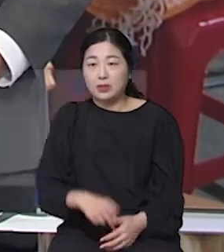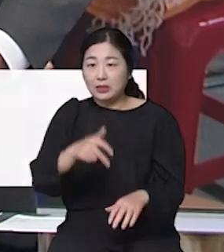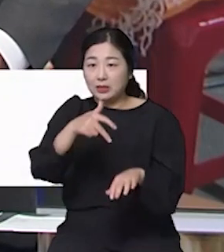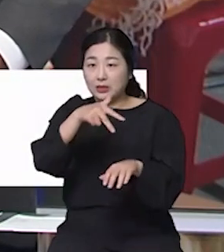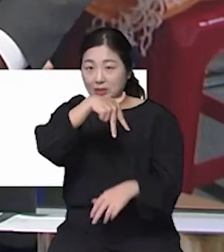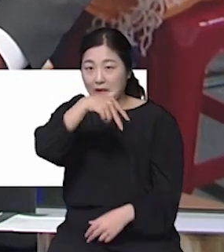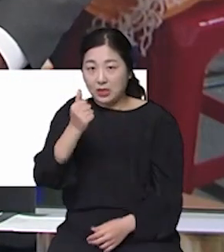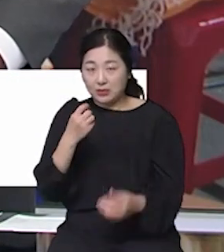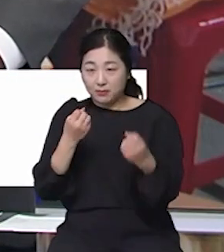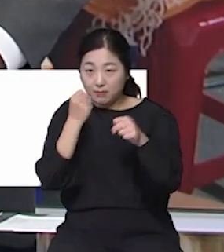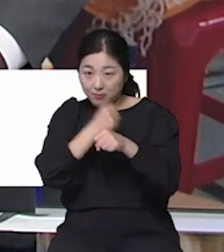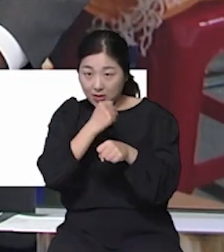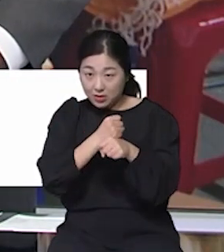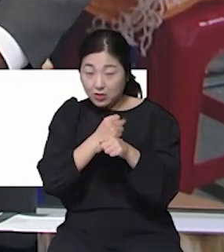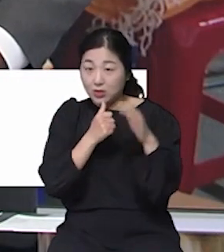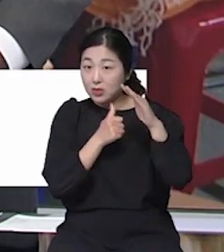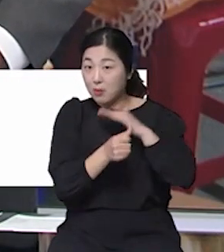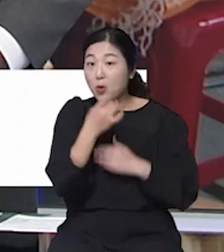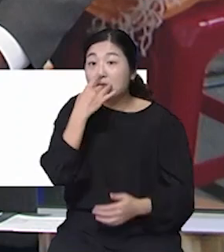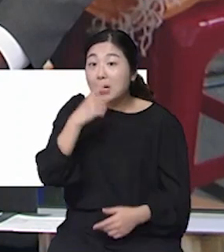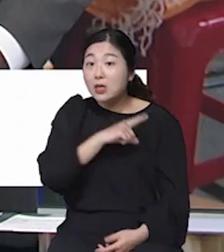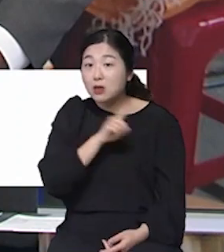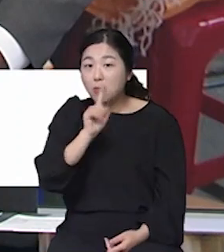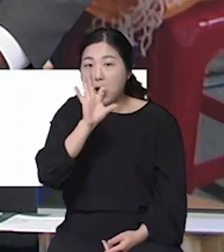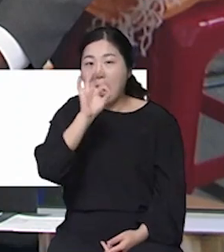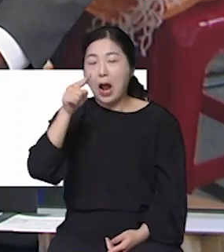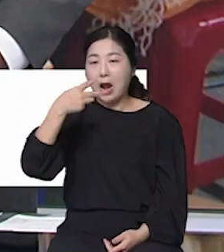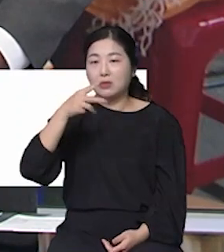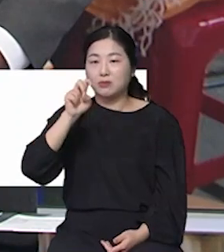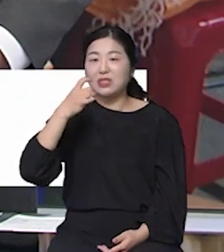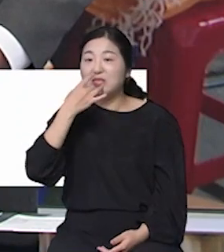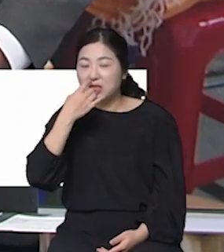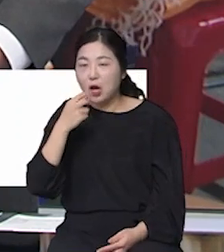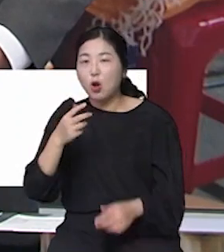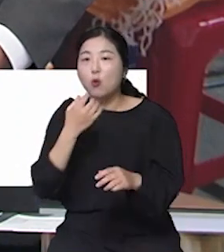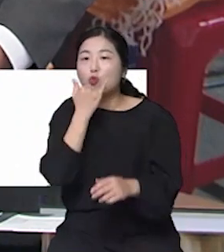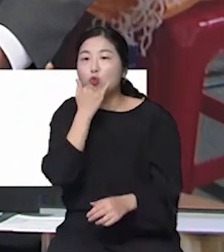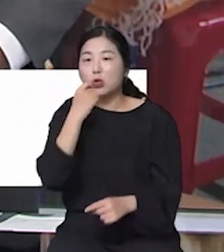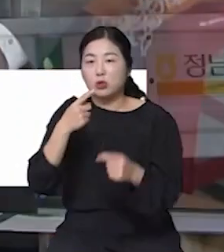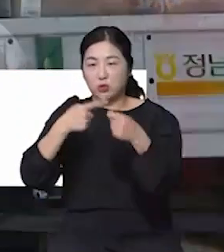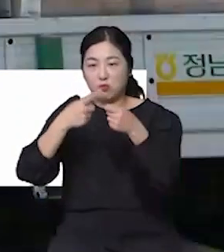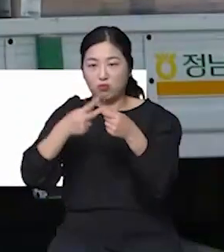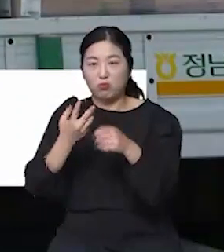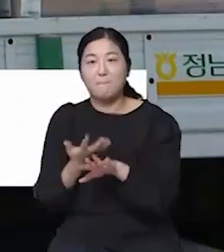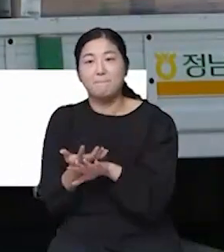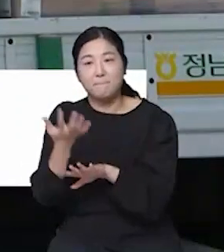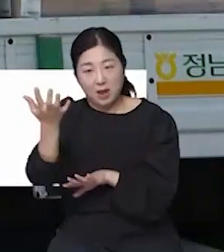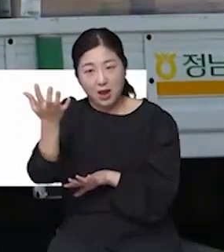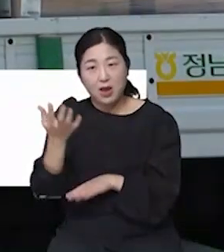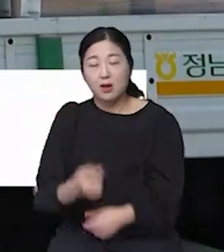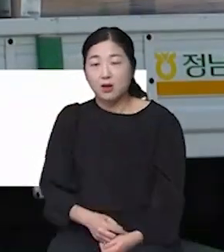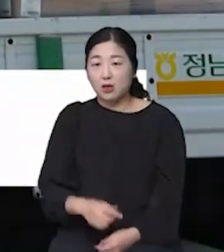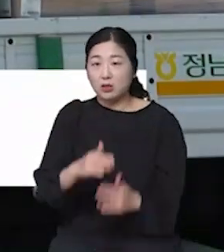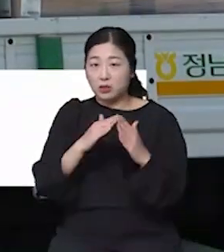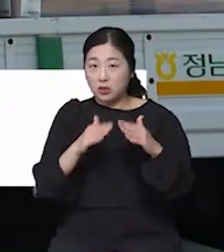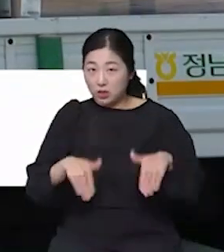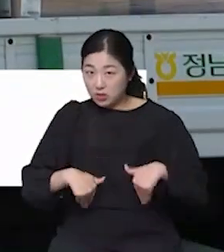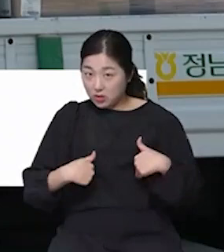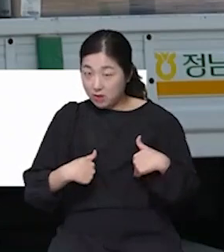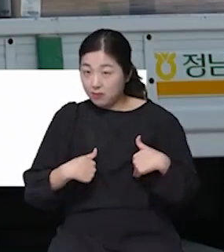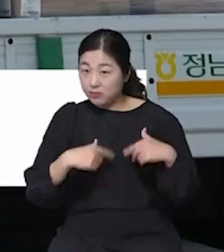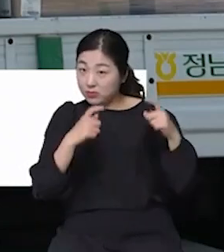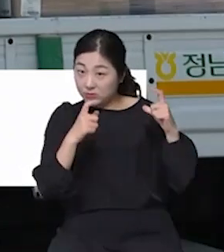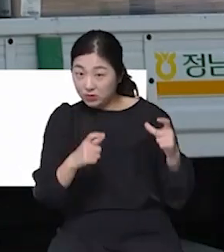장흥에서 생산된 전남 지역 대표 브랜드 아르미쌀 새청무가 독일에 두 번째로 수출됐습니다. 정남진 장흥